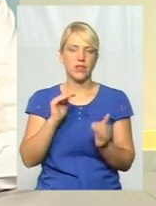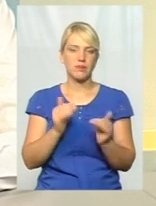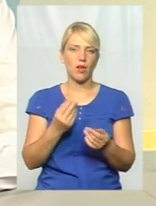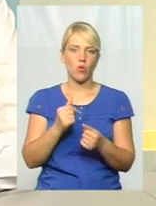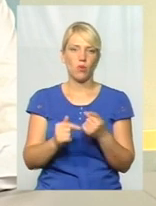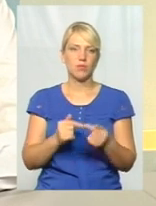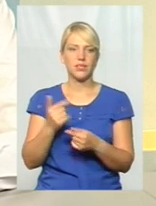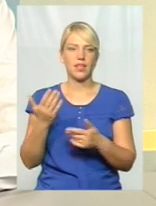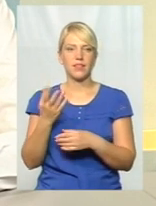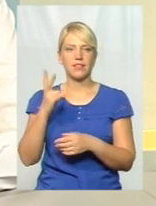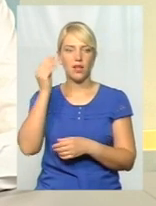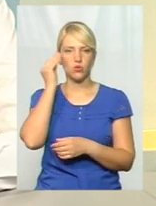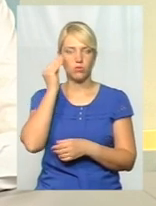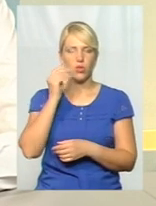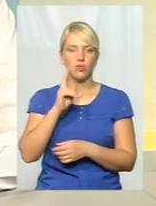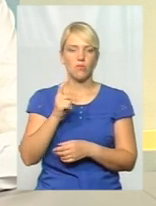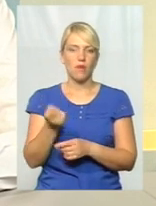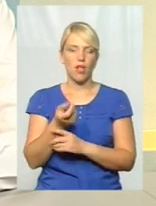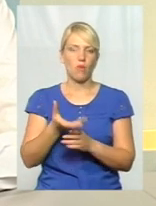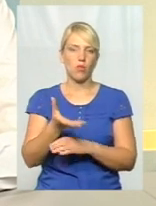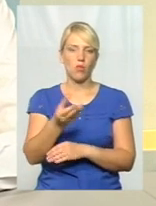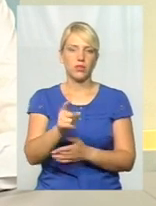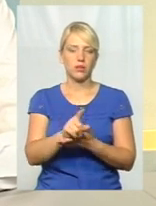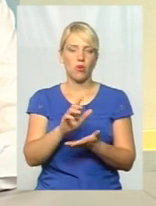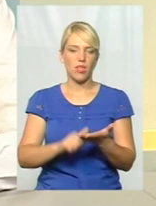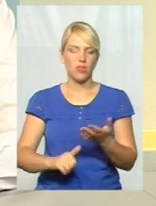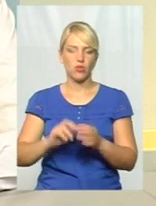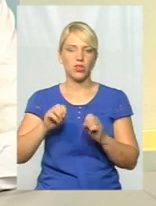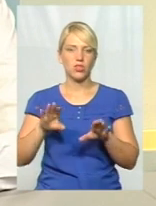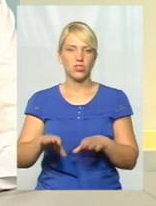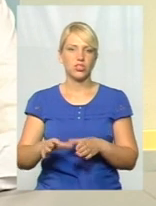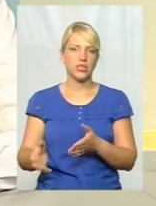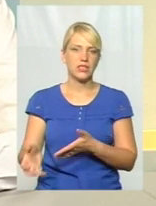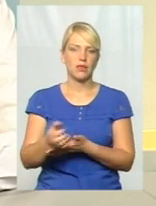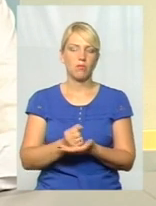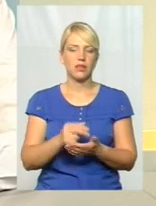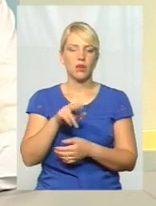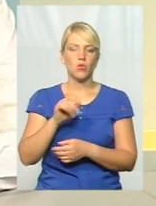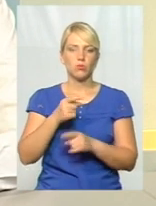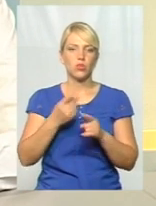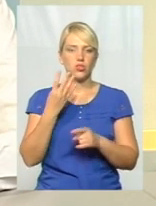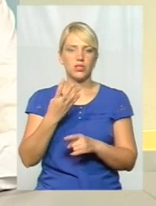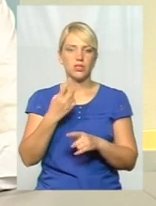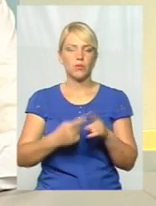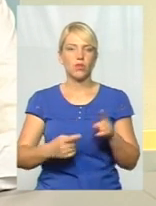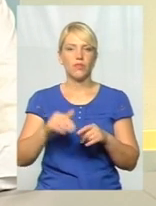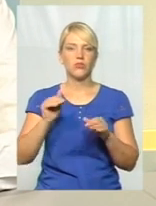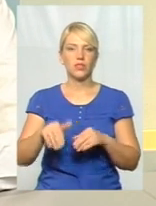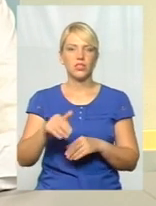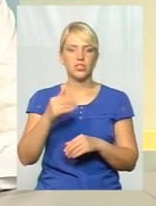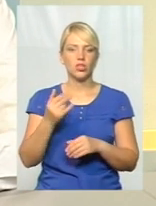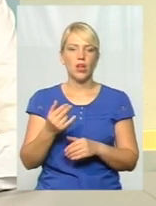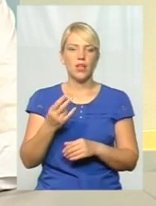думку декого, замало платить податків, рішили зібрати по 4,5 тисячі за вартість модему для одного